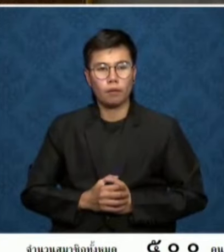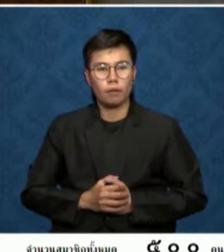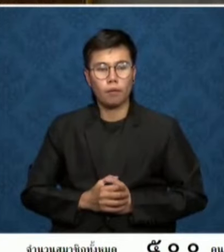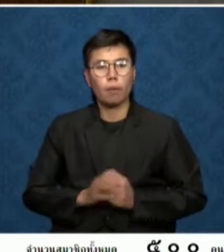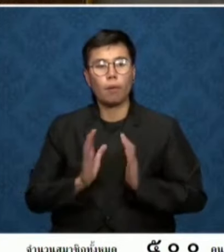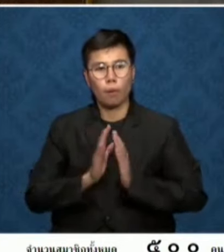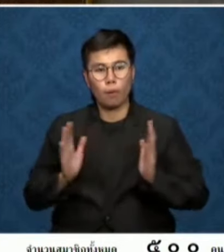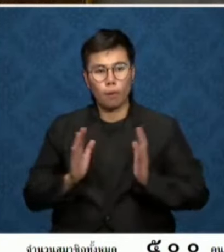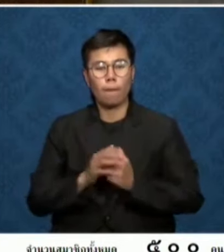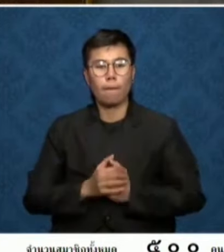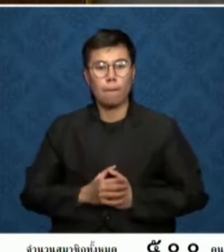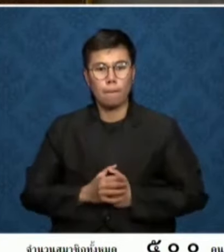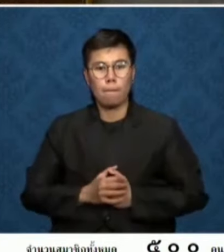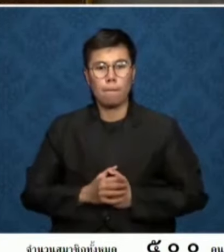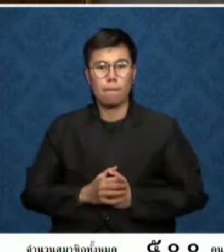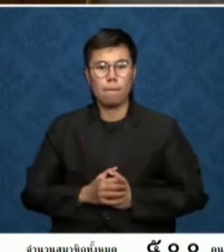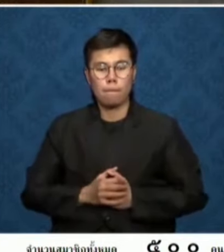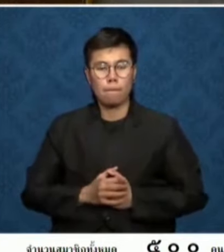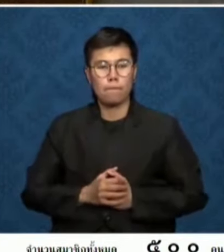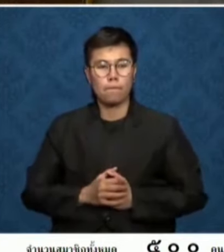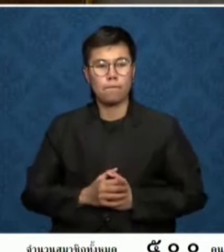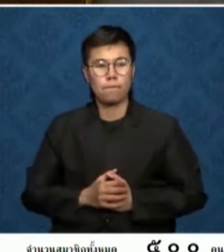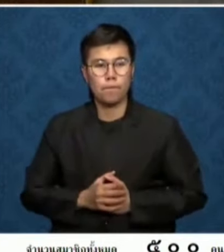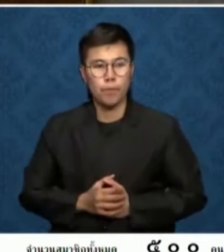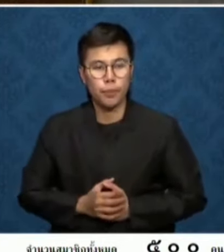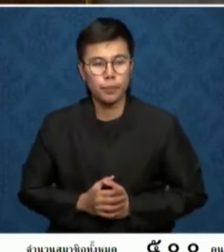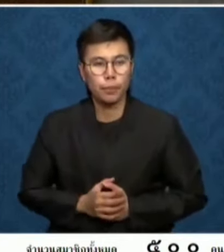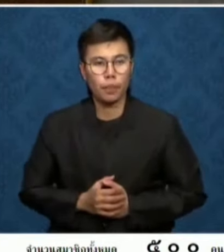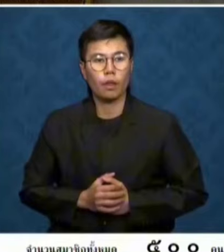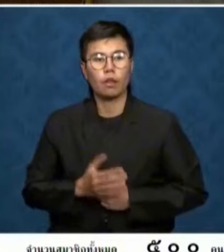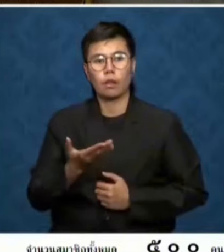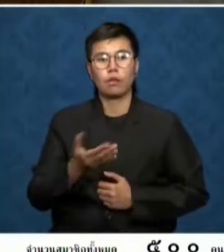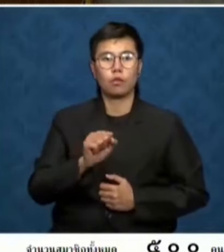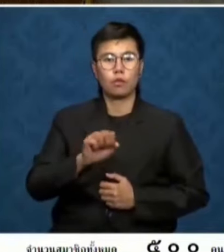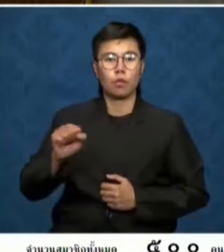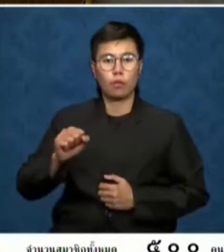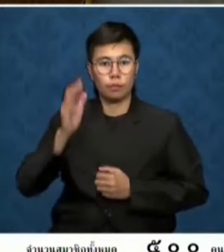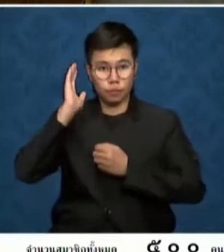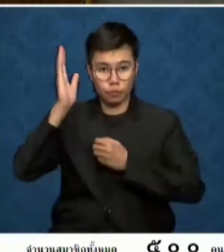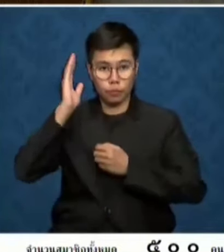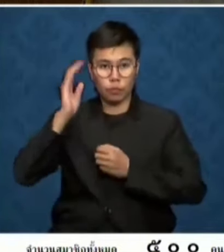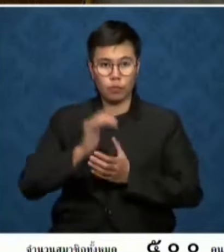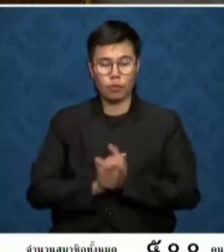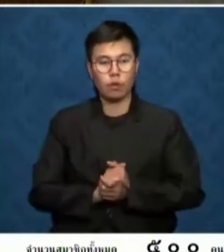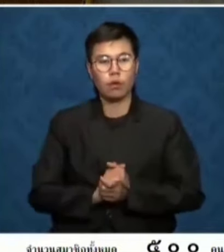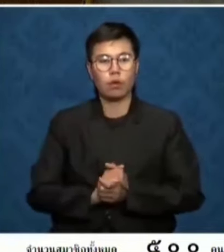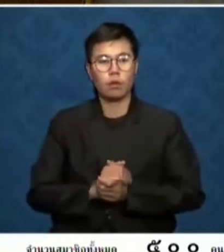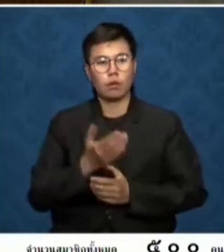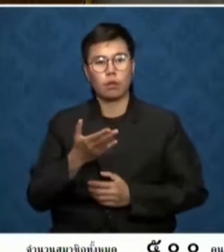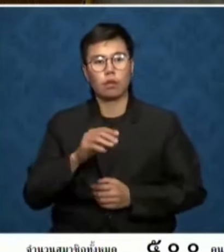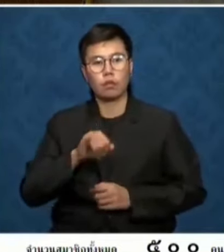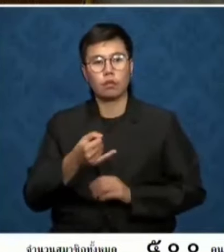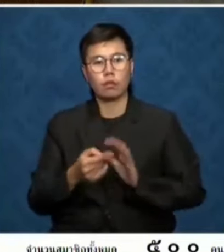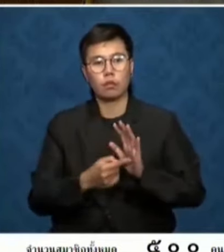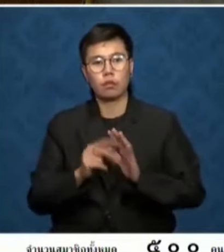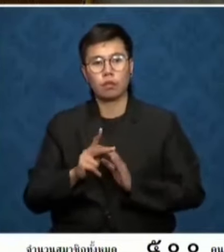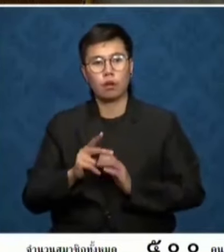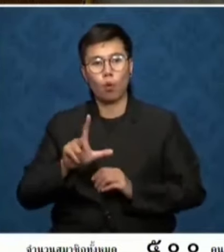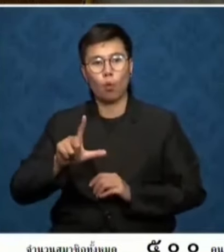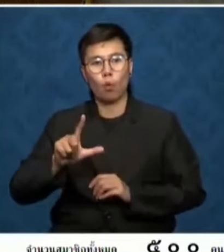ขอบคุณครับขอเชิญท่านสมาชิกผู้ประสงค์อภิปรายนะครับท่านแรกครับท่านจักรวาลชัยวิรั